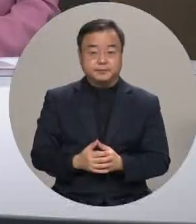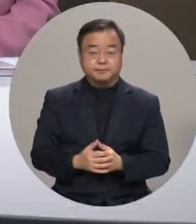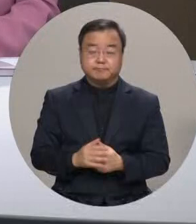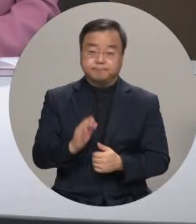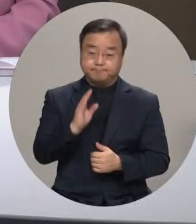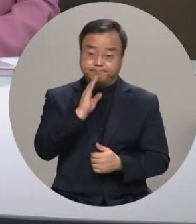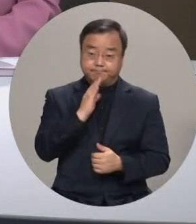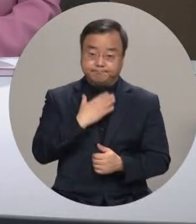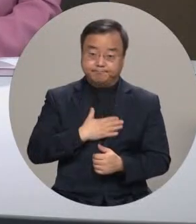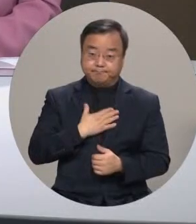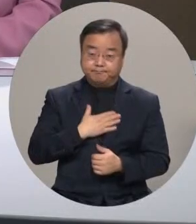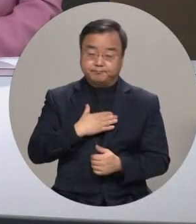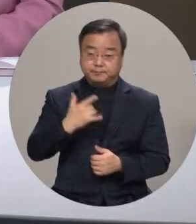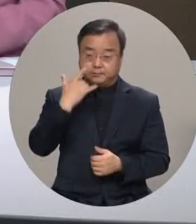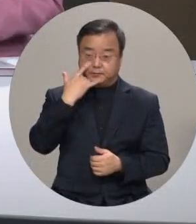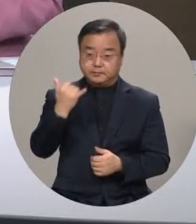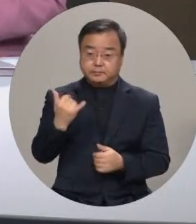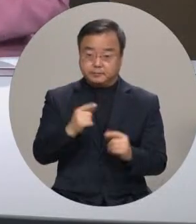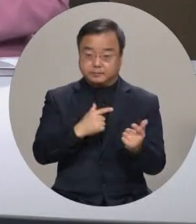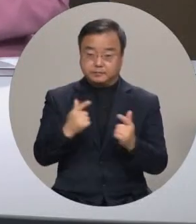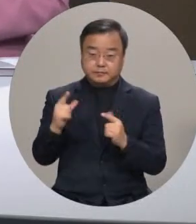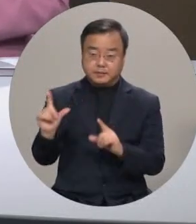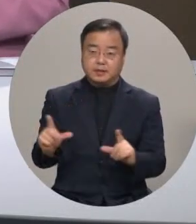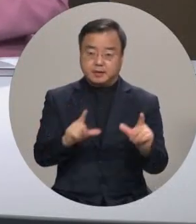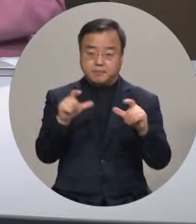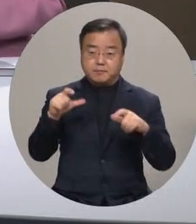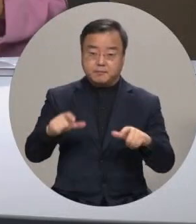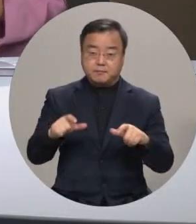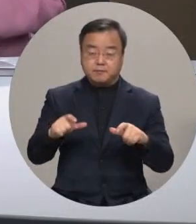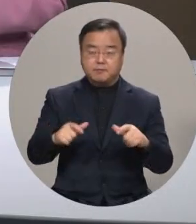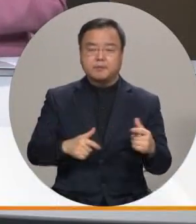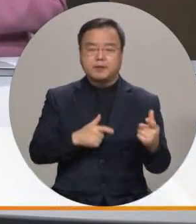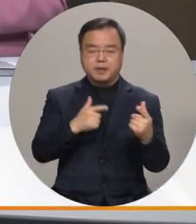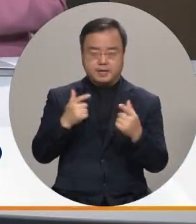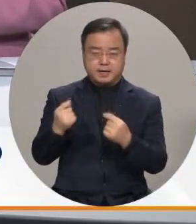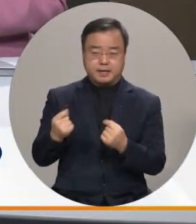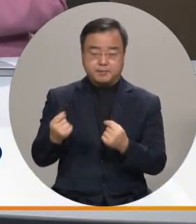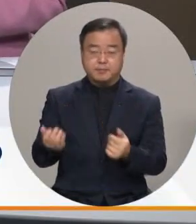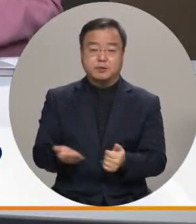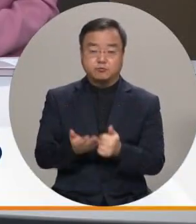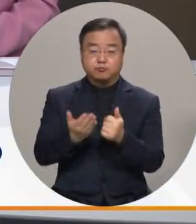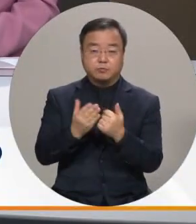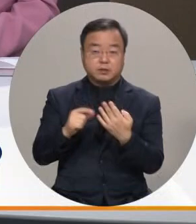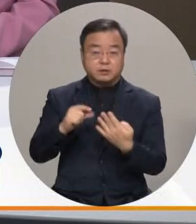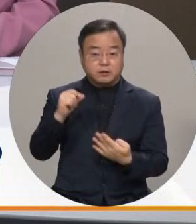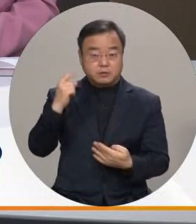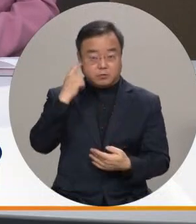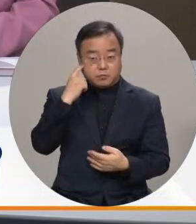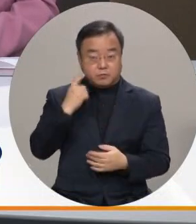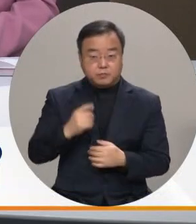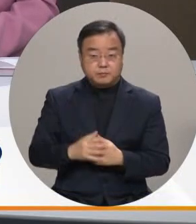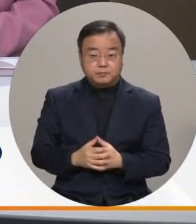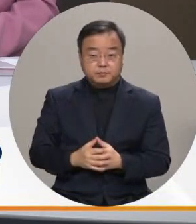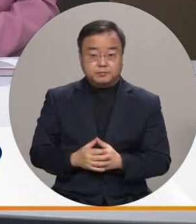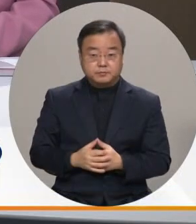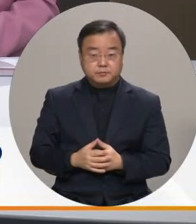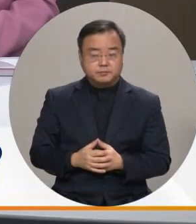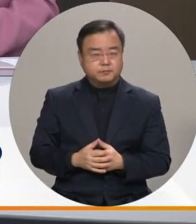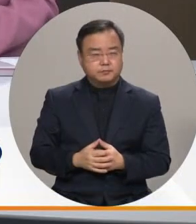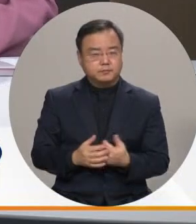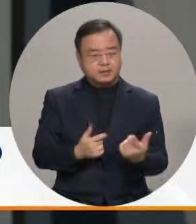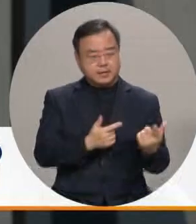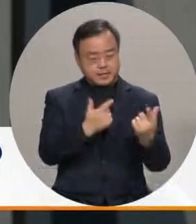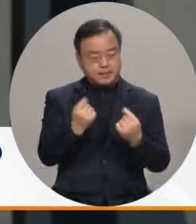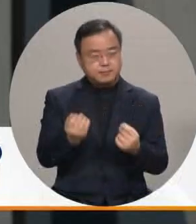그렇다면 학부모들이 이렇게 마을에서 공동육아를 선택하게 된 이유가 있을까요음 공동